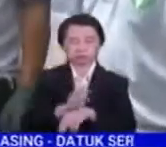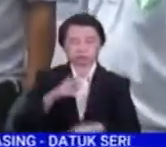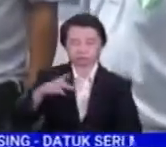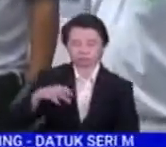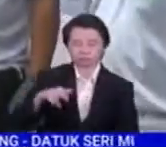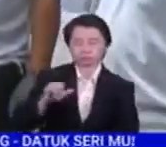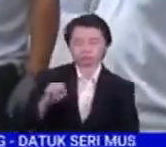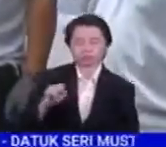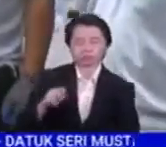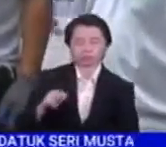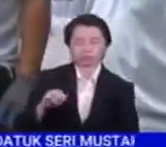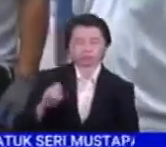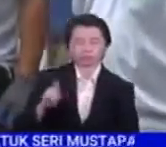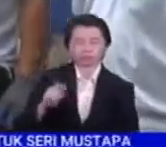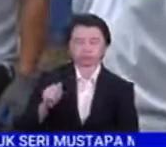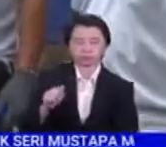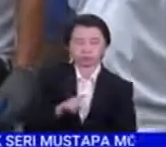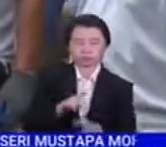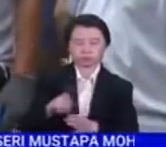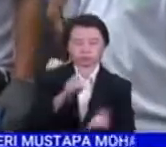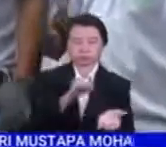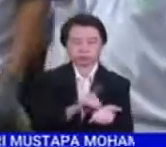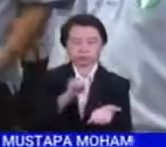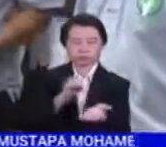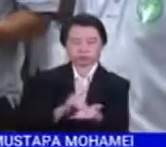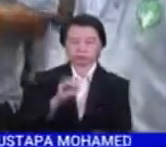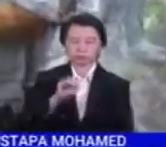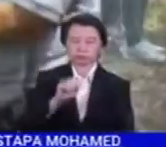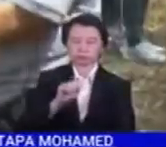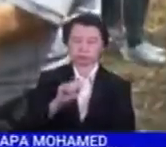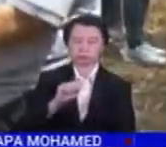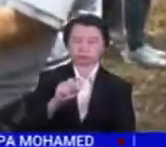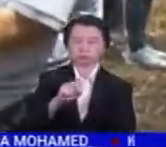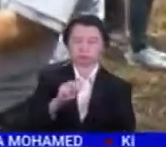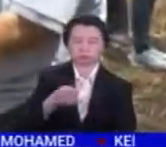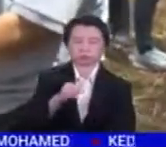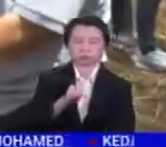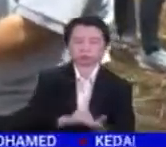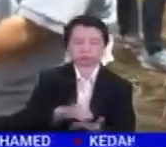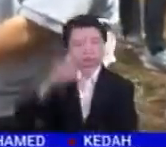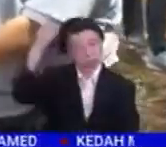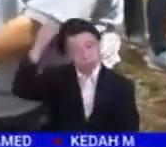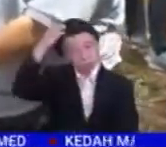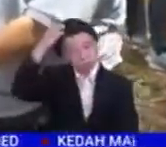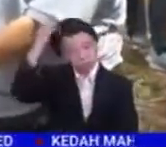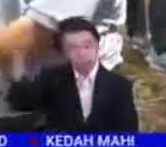Puspanita MIDAIC, Puan Seri Profesor Dr. Dr. Aisyah Saleh di Hulu Langat, Selangor.